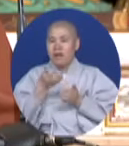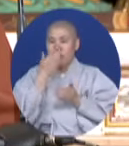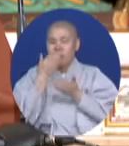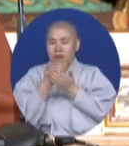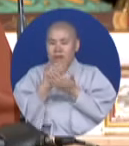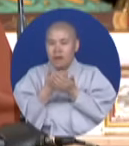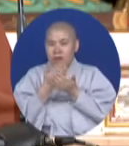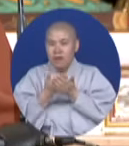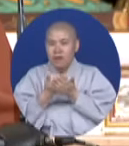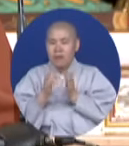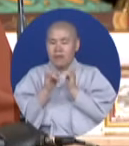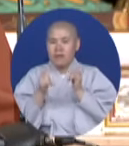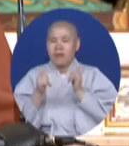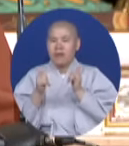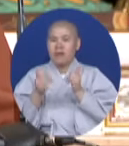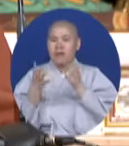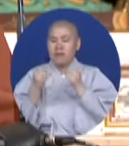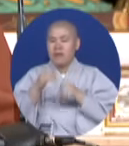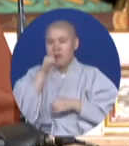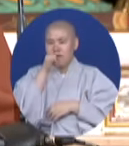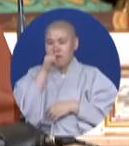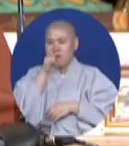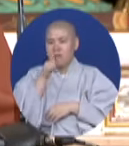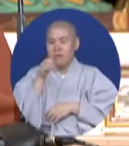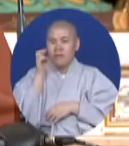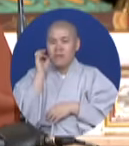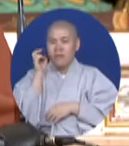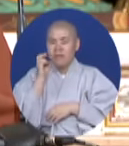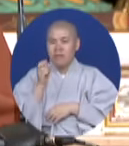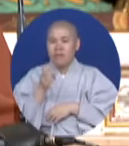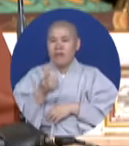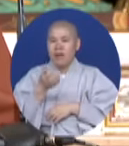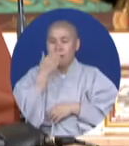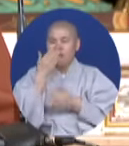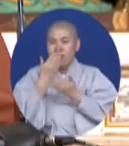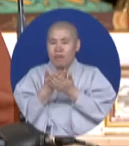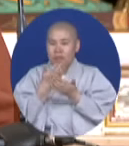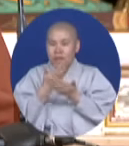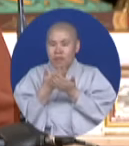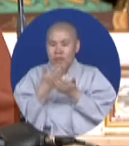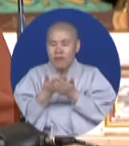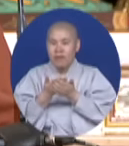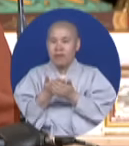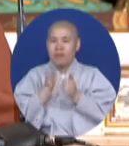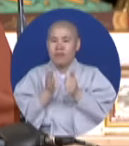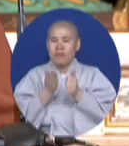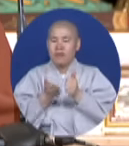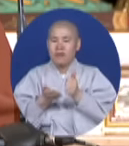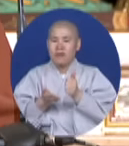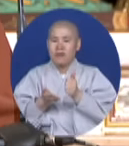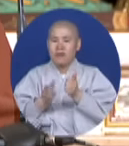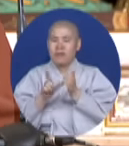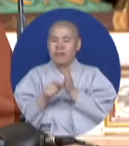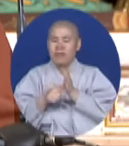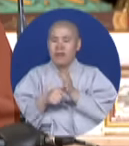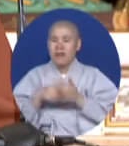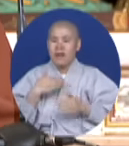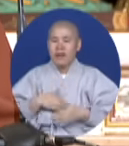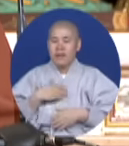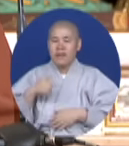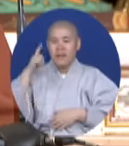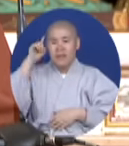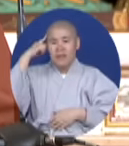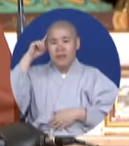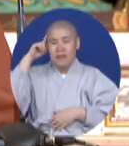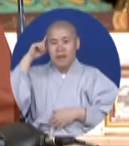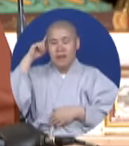다니는 아이가 와서 오늘 집에 가서 밥 좀 주세요. 그러니까 알았다. 생각하고 있겠다.